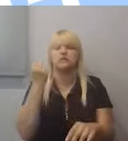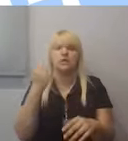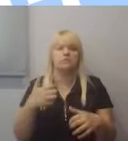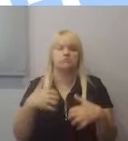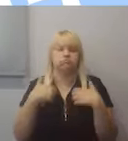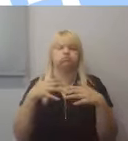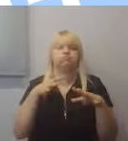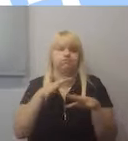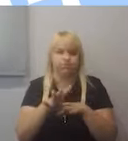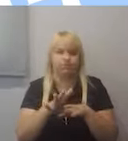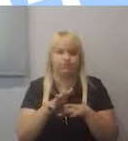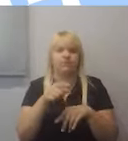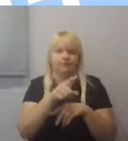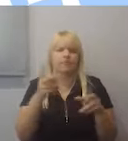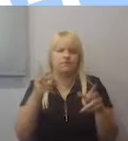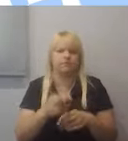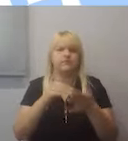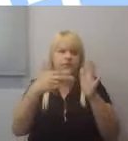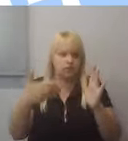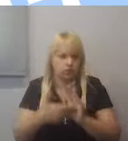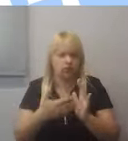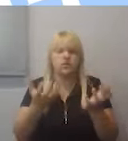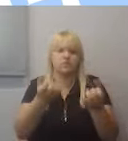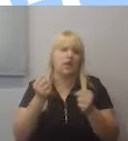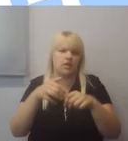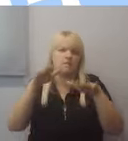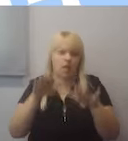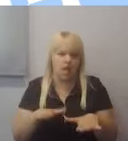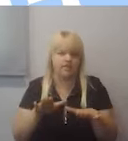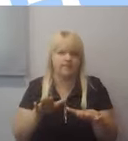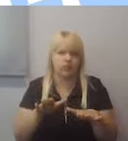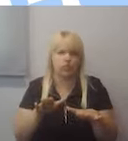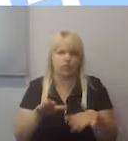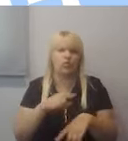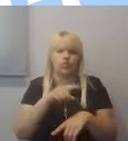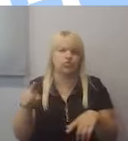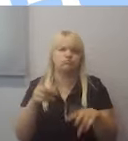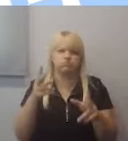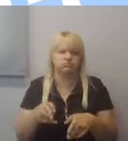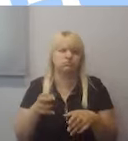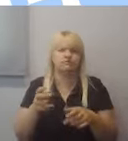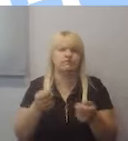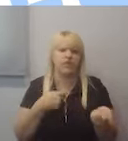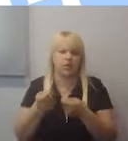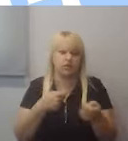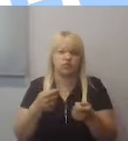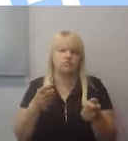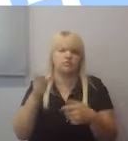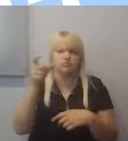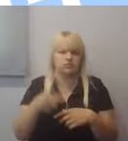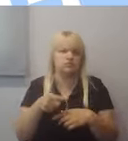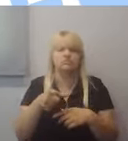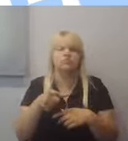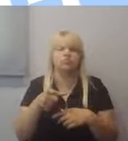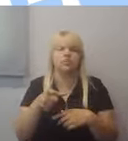situācijā tad pieņems lēmumu šīs te katastrofu pārvaldīšanas subjekts glābšanas nē bet